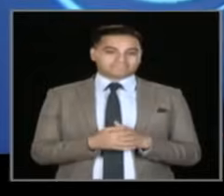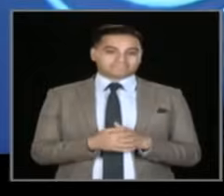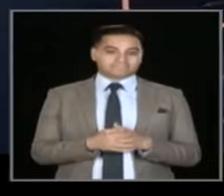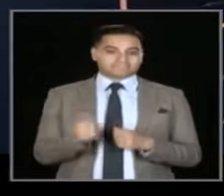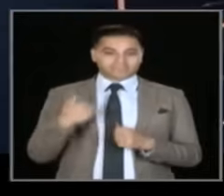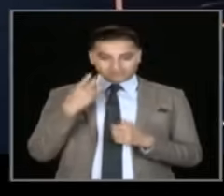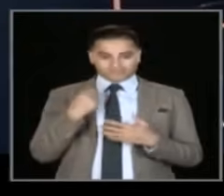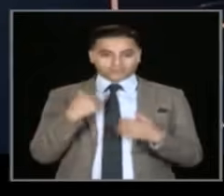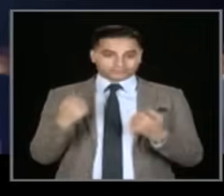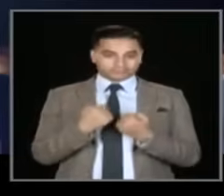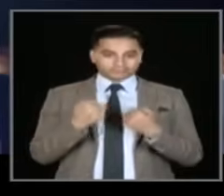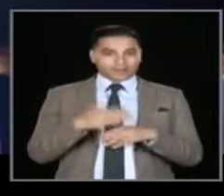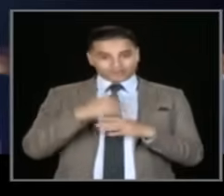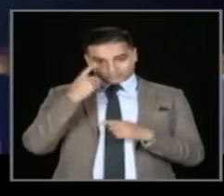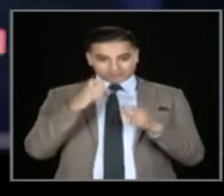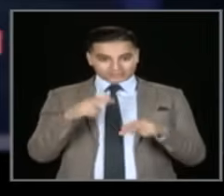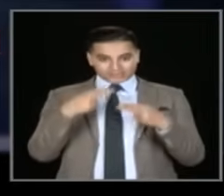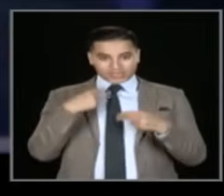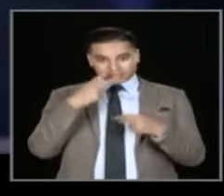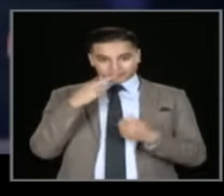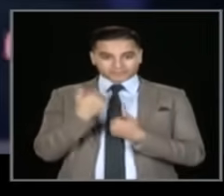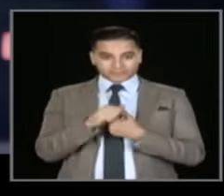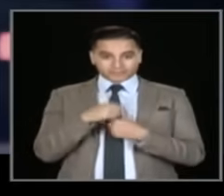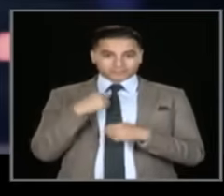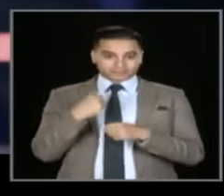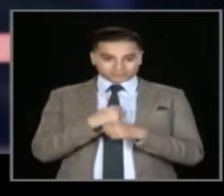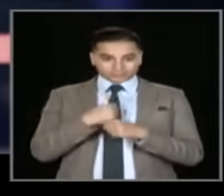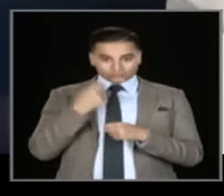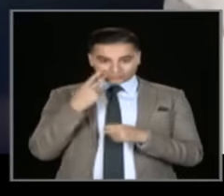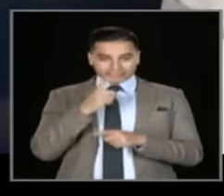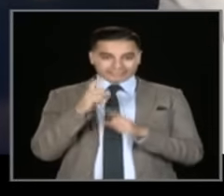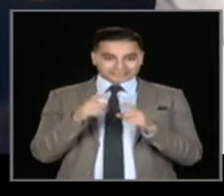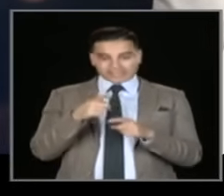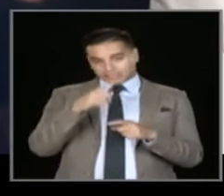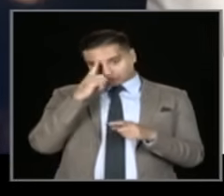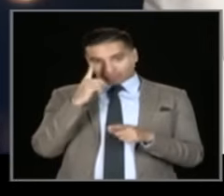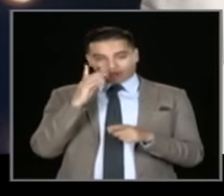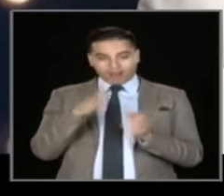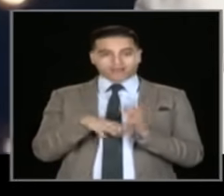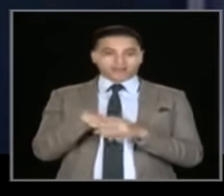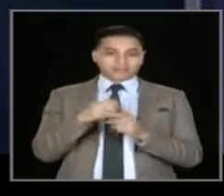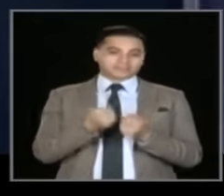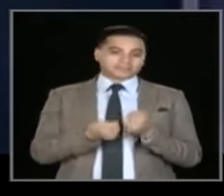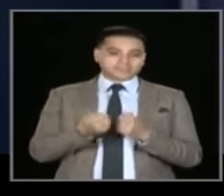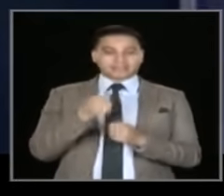كنت مستعد كويس لتحت الضغط، بس التوتر كان ليه دور كبير لأن أنا ضايع أسئلة كتير سهلة مني، فإن شاء الله نقدر نرجع في عجلة